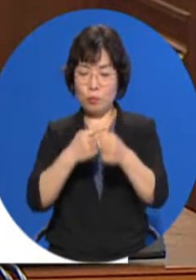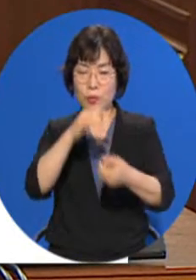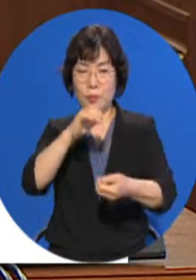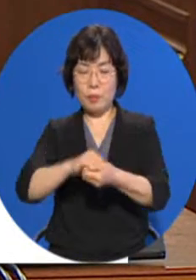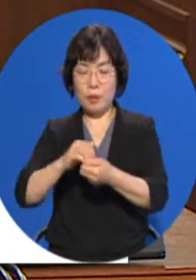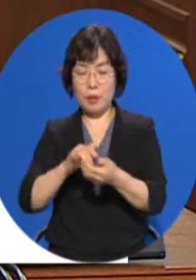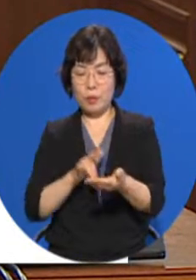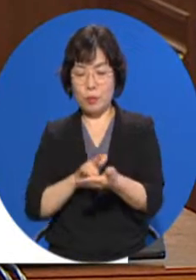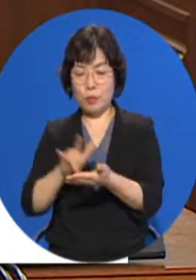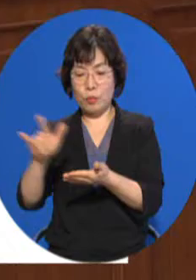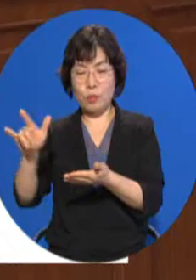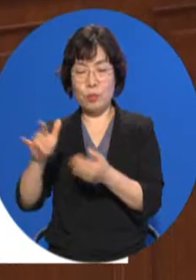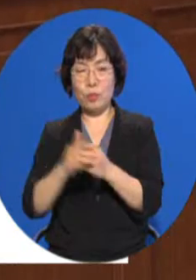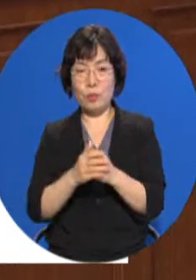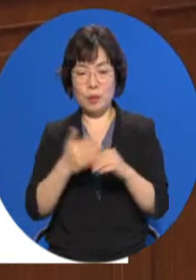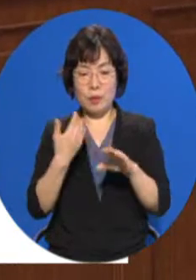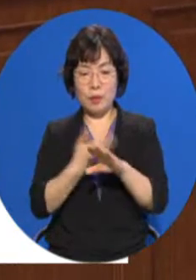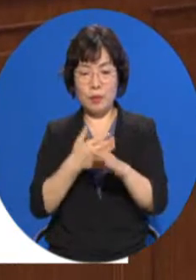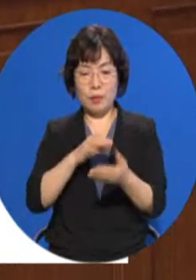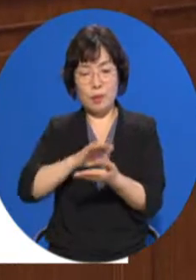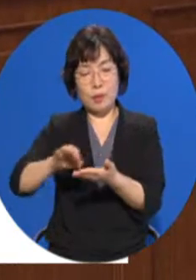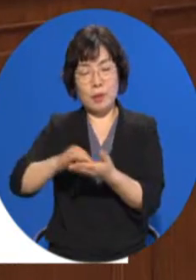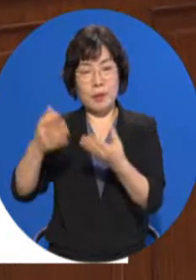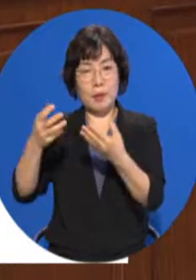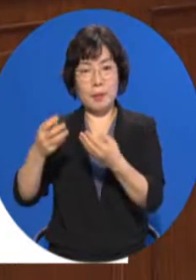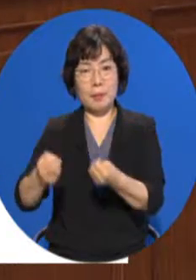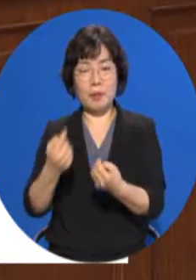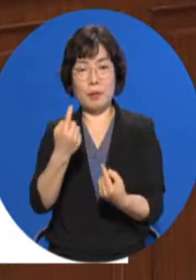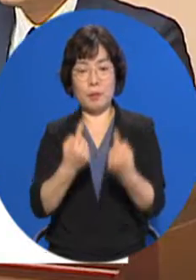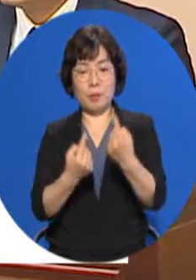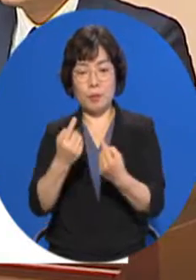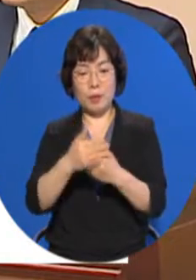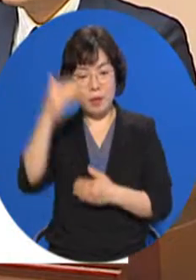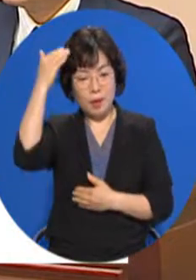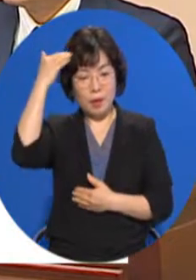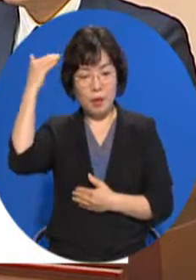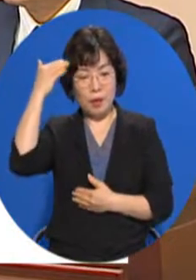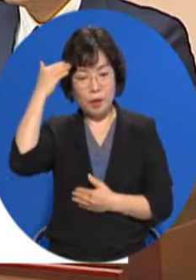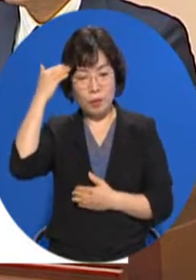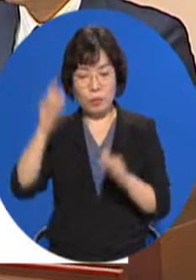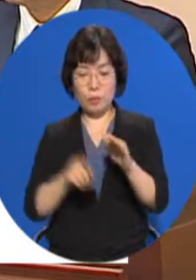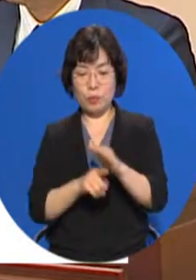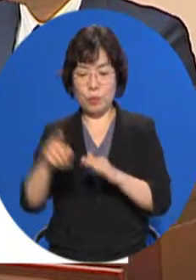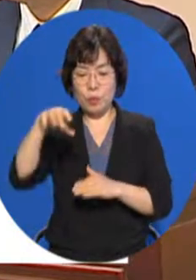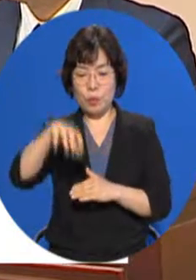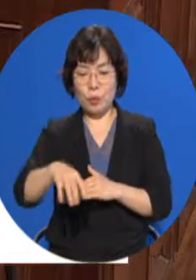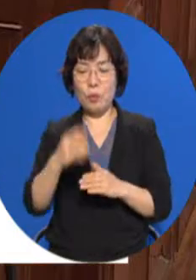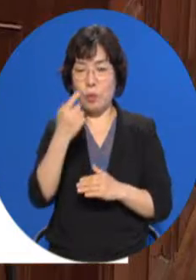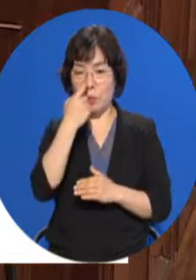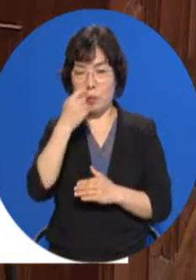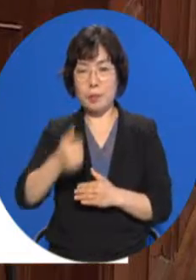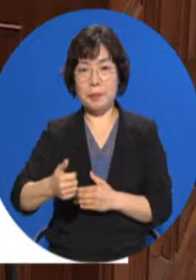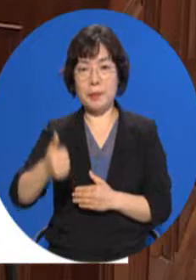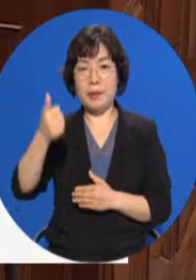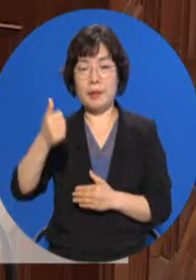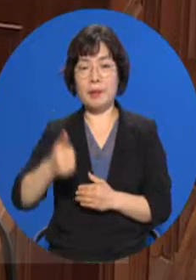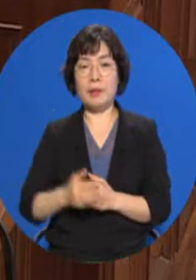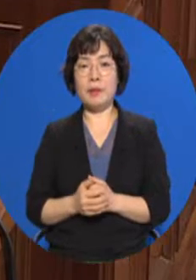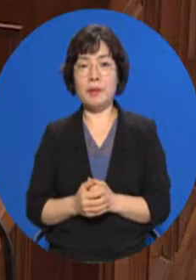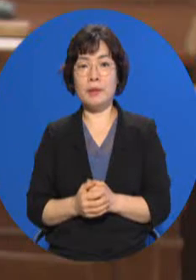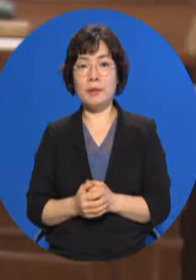해외연수를 강행해 외유성 논란을 자초하는 것보다 국내 선진 사례 부터 배우는 게 낫다는 판단